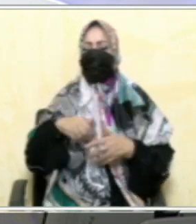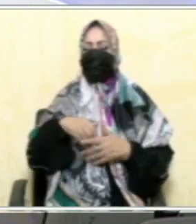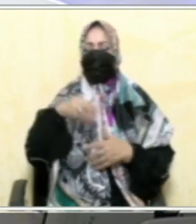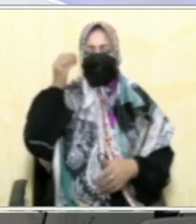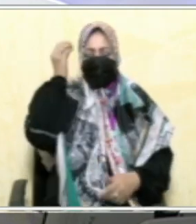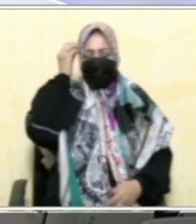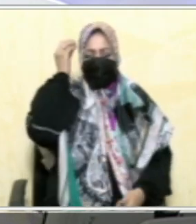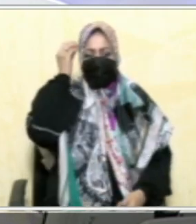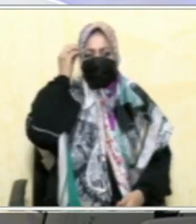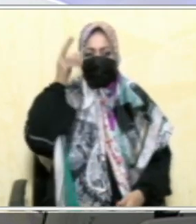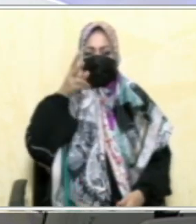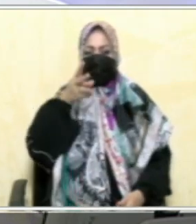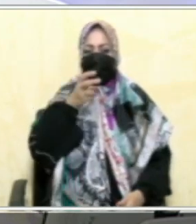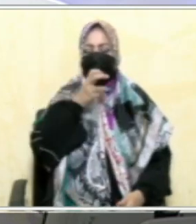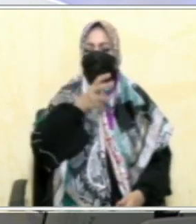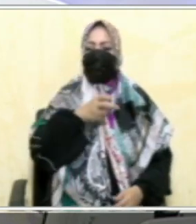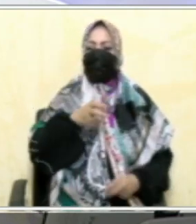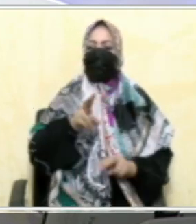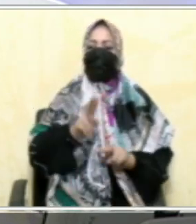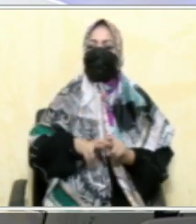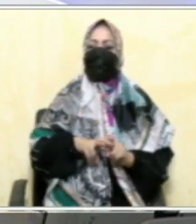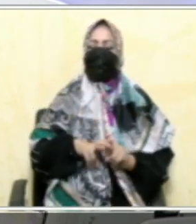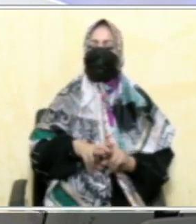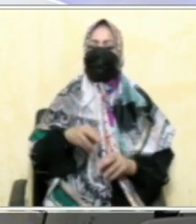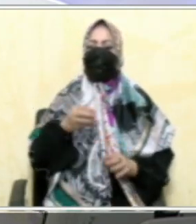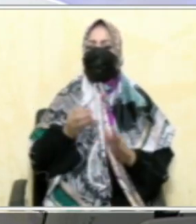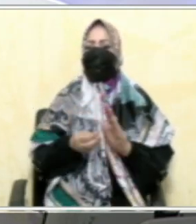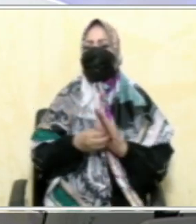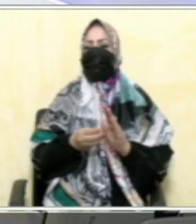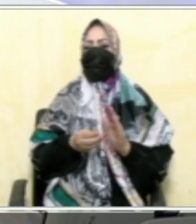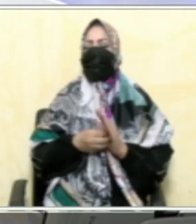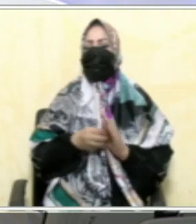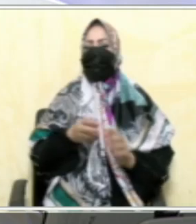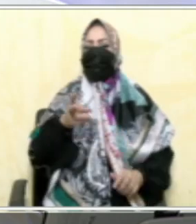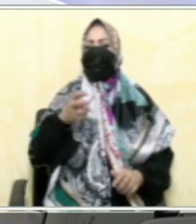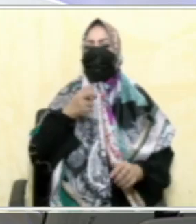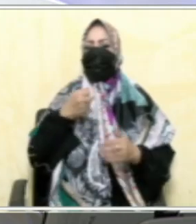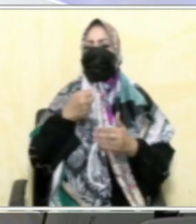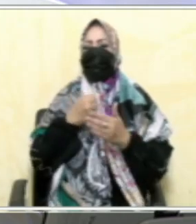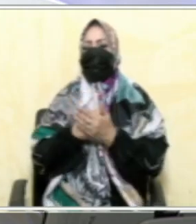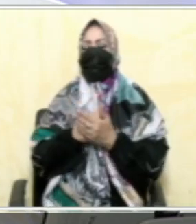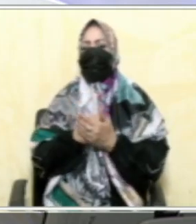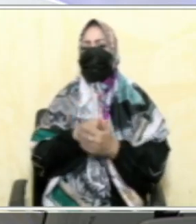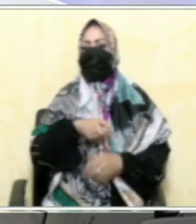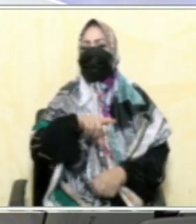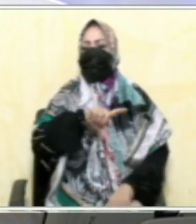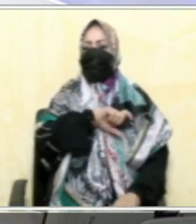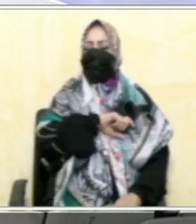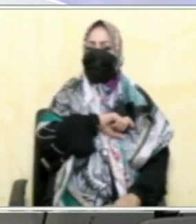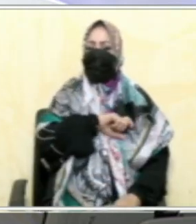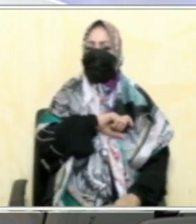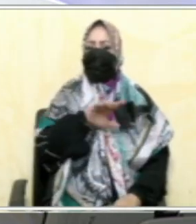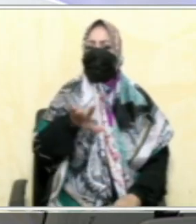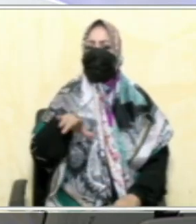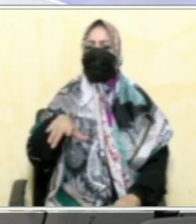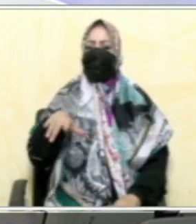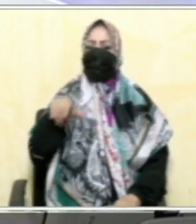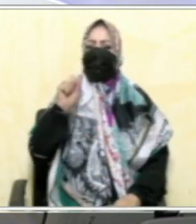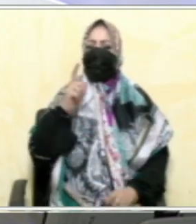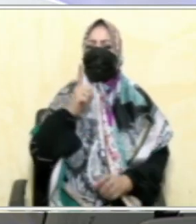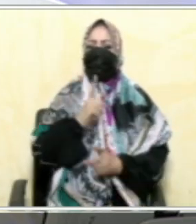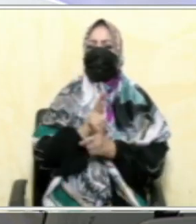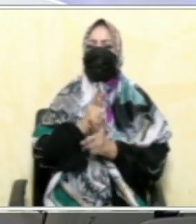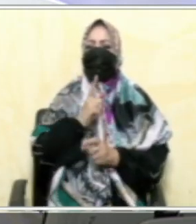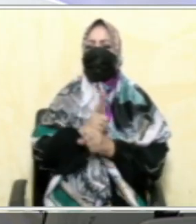الطالبة التي تخرجت مدرسة في مرحلة من المراحل، وكما يقال فاقد الشيء لا يعطيه.